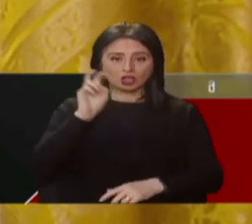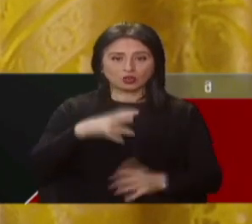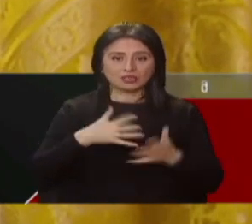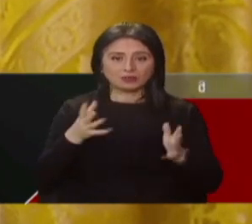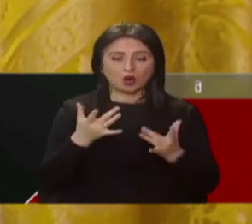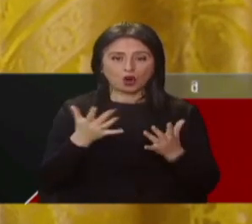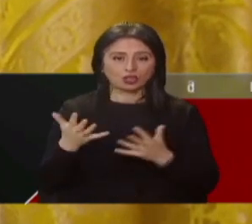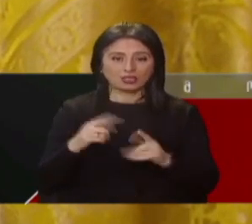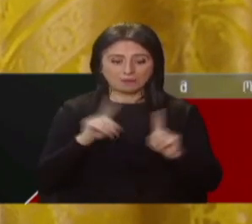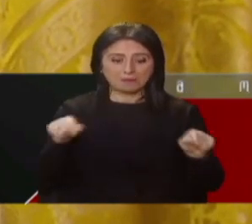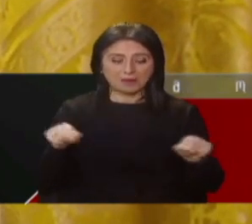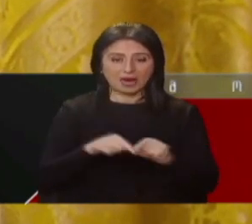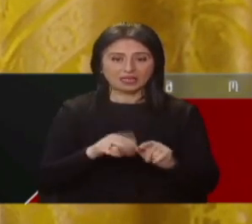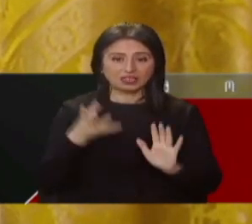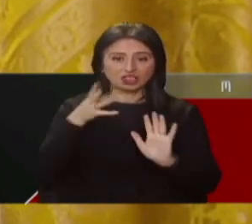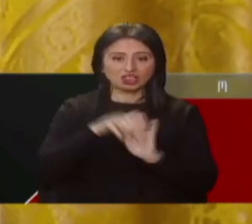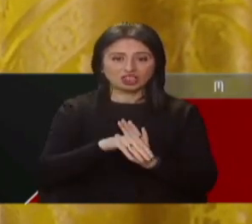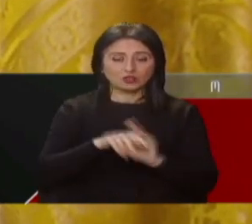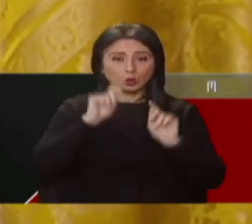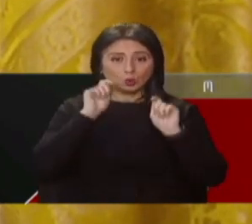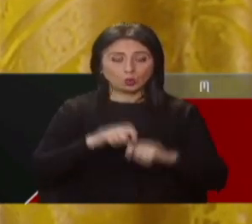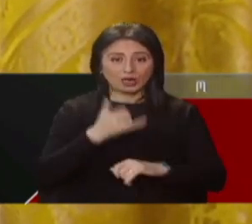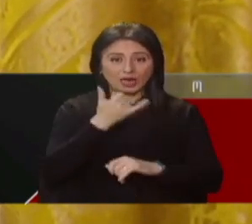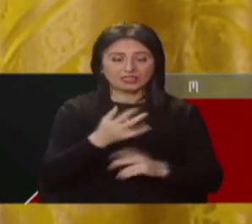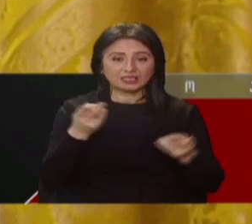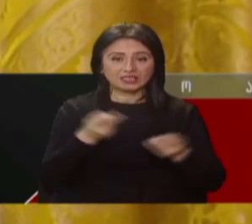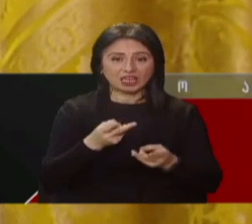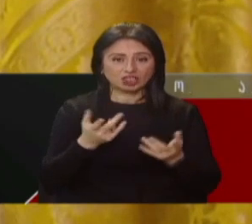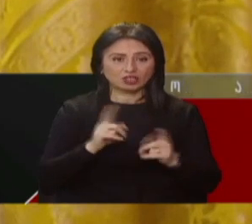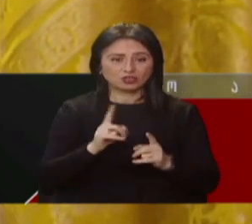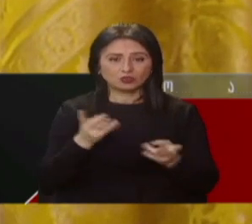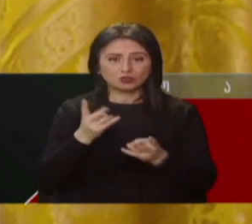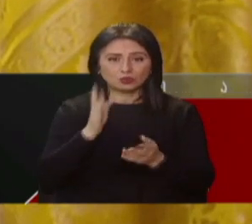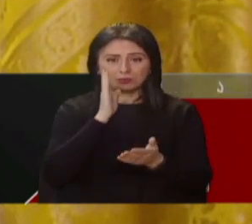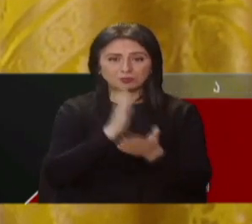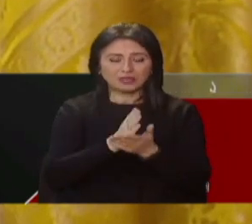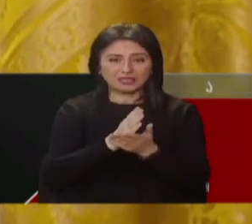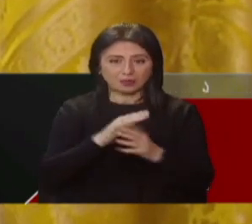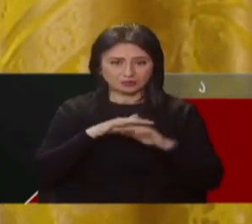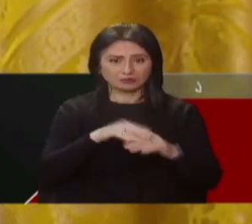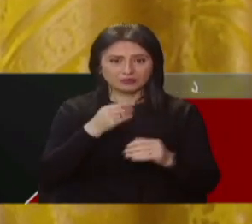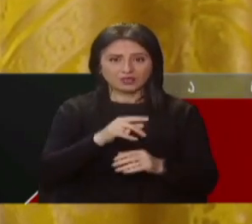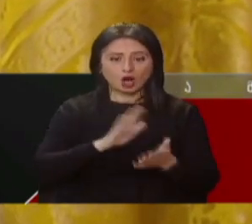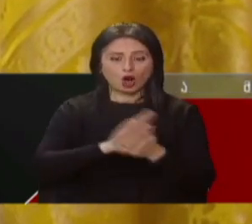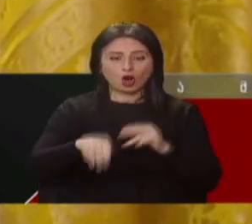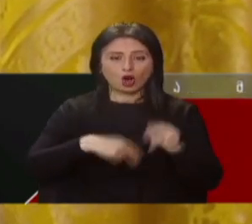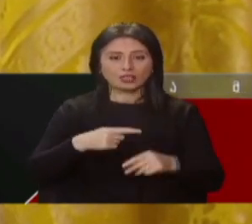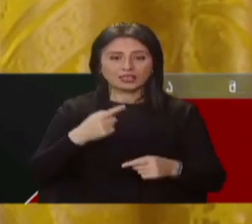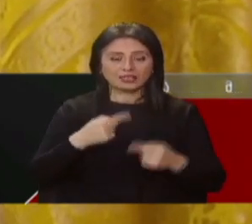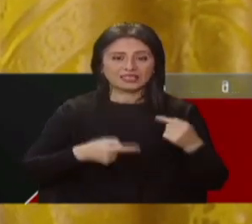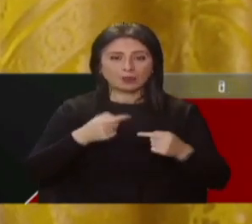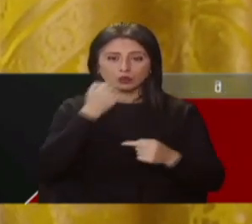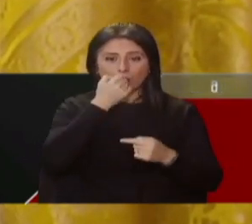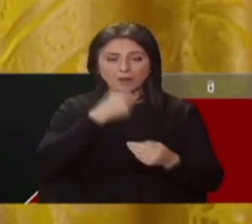მეტი ოდენობის პაკეტი, რომელიც მოიცავს როგორც უკრაინისთვის საჭირო აღჭურვილობის პირდაპირ ტრანსფერებს, ასევე კონტრაქტებს საბრძოლო